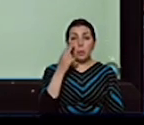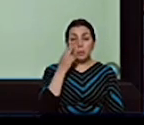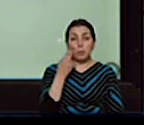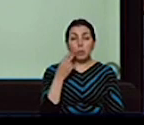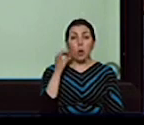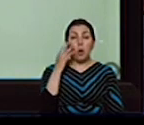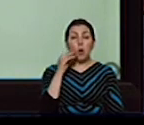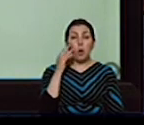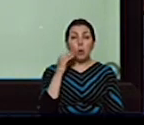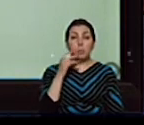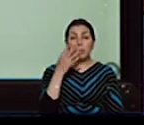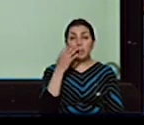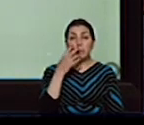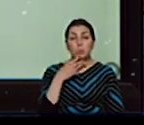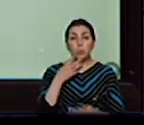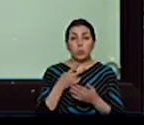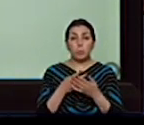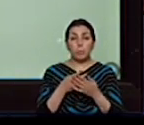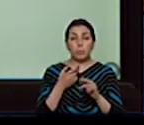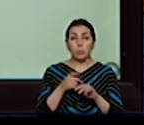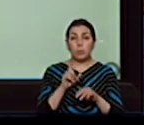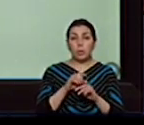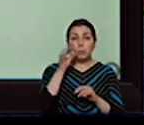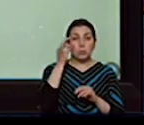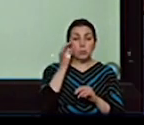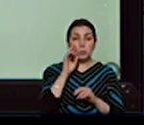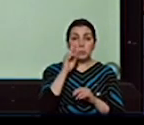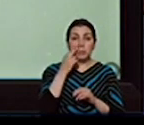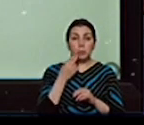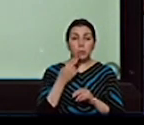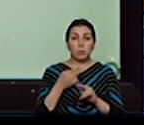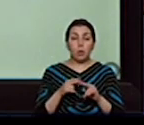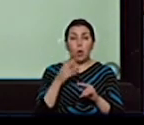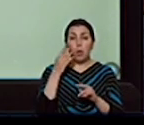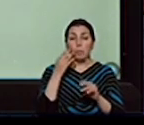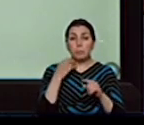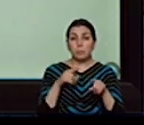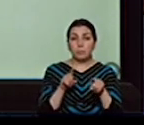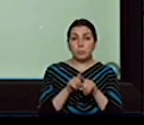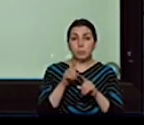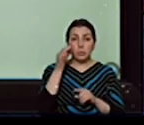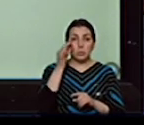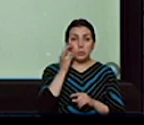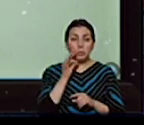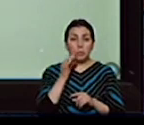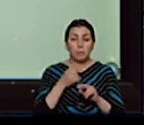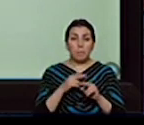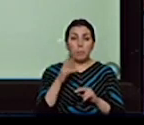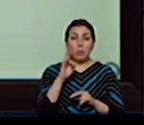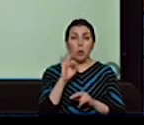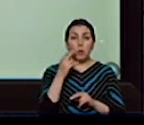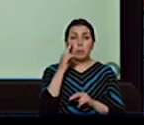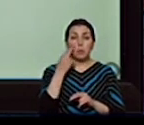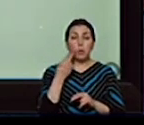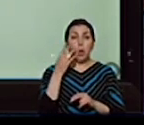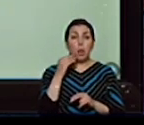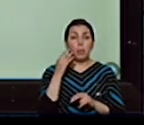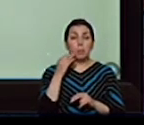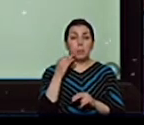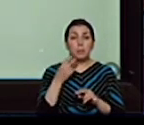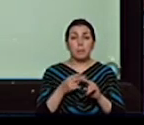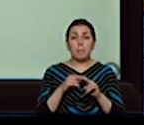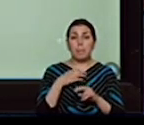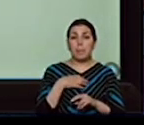va olma. Mana rasmda ko'rib turibsiz. Juda ham shirin nok, to'g'rimi? Olma ham undan ham shirin. Mana shu nok va olma